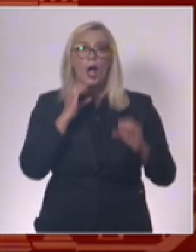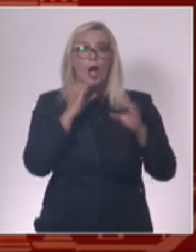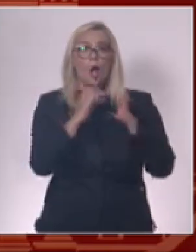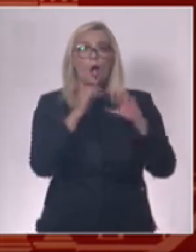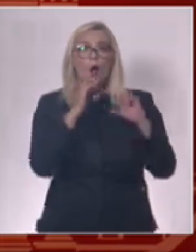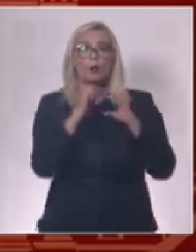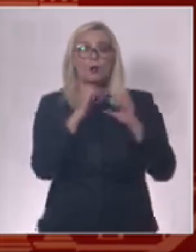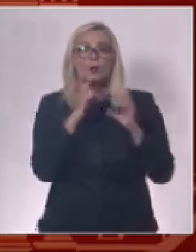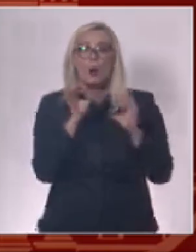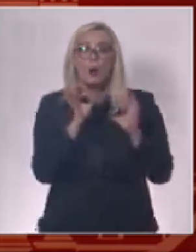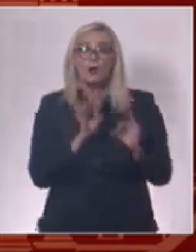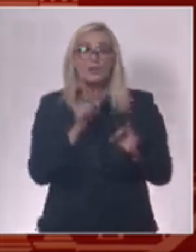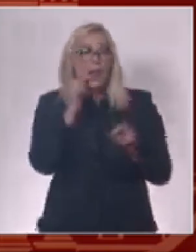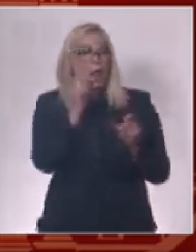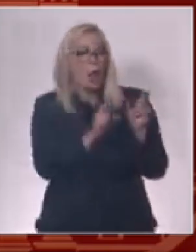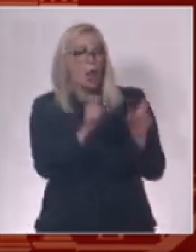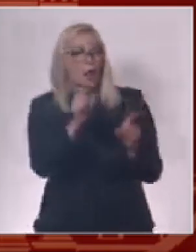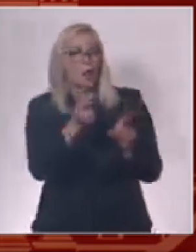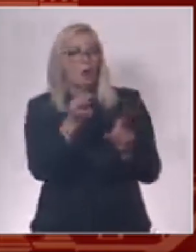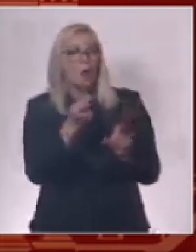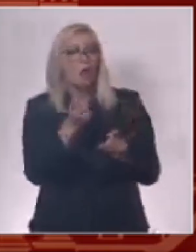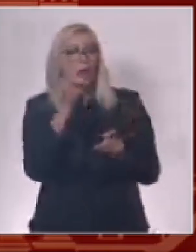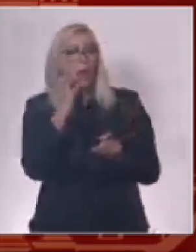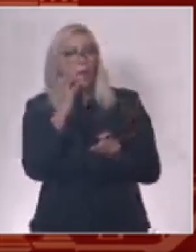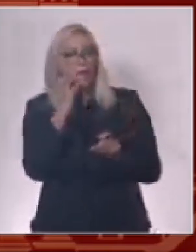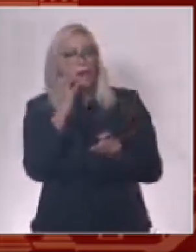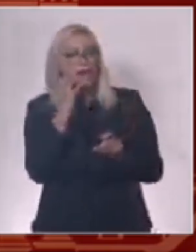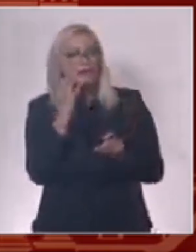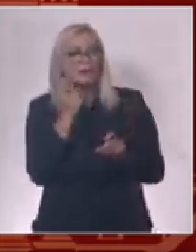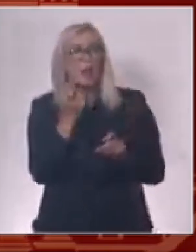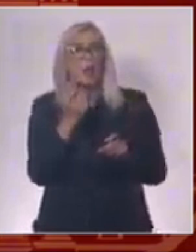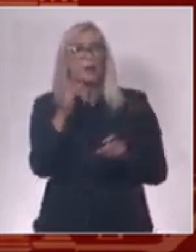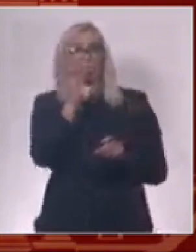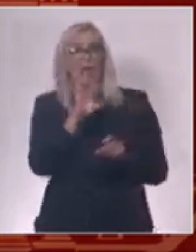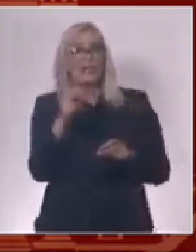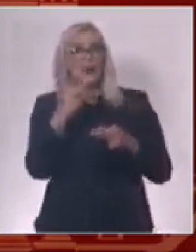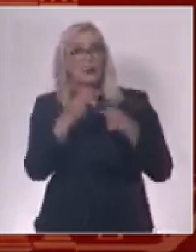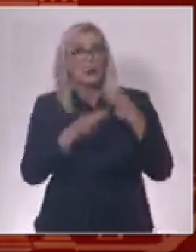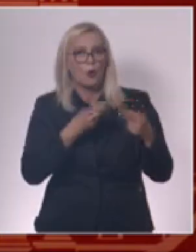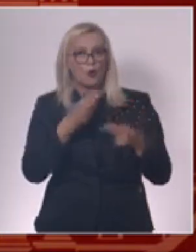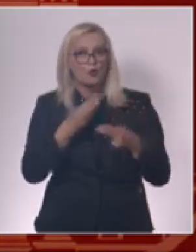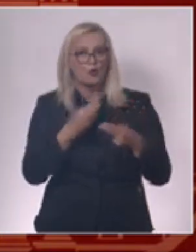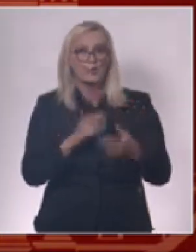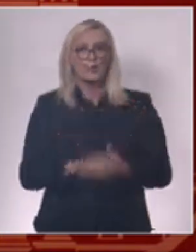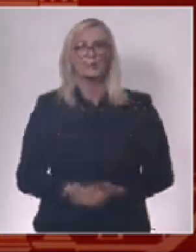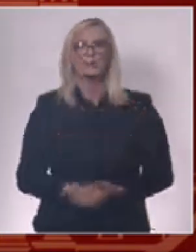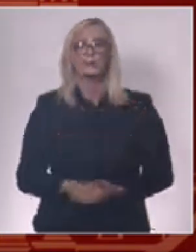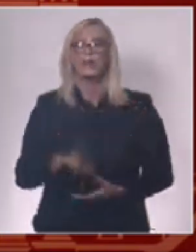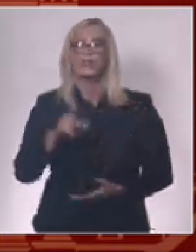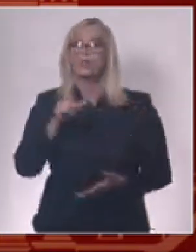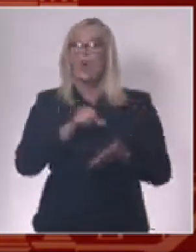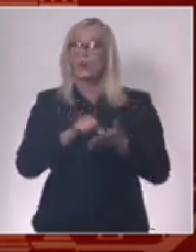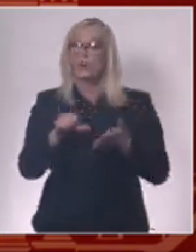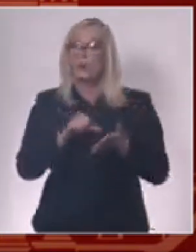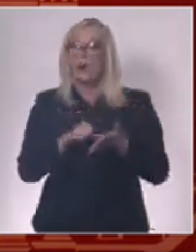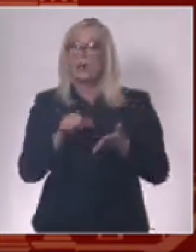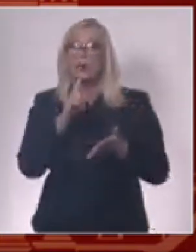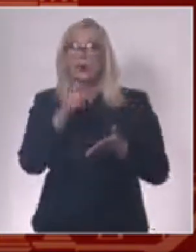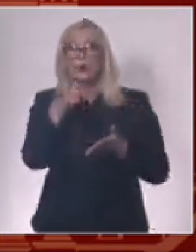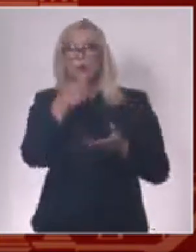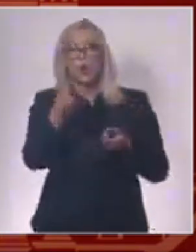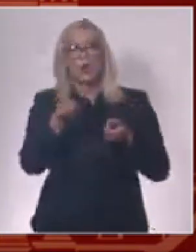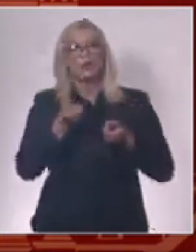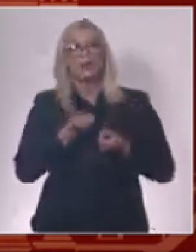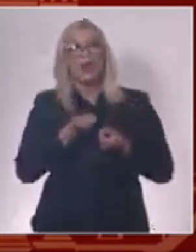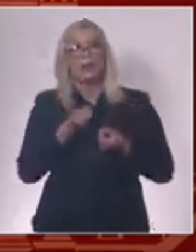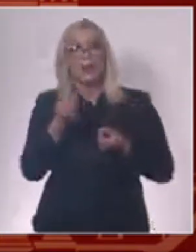комуникација со официјални лица од Брисел, од Европската комисија, но и од банките кои што даваат